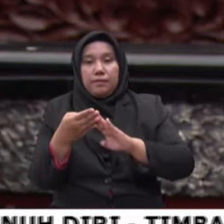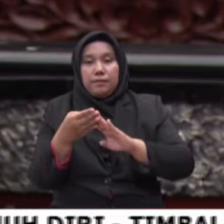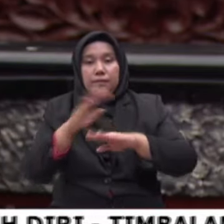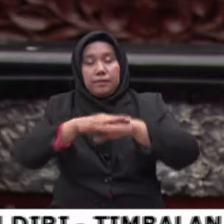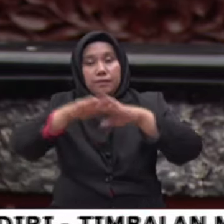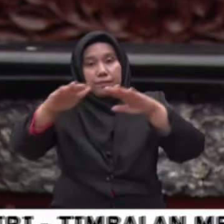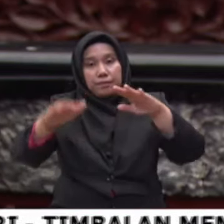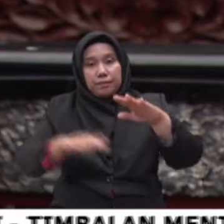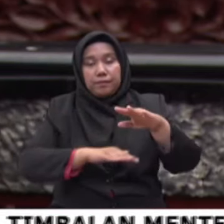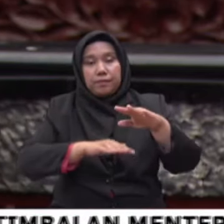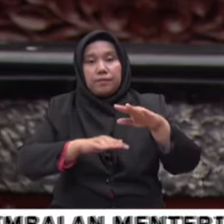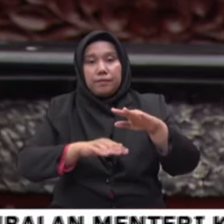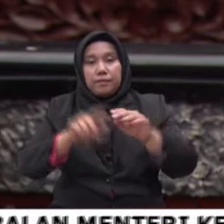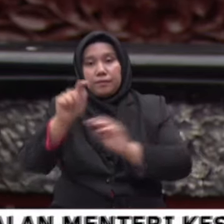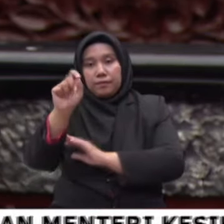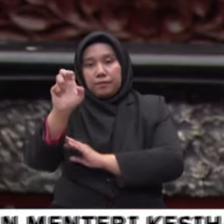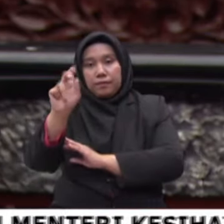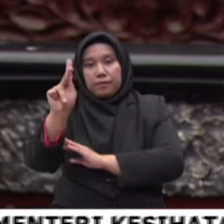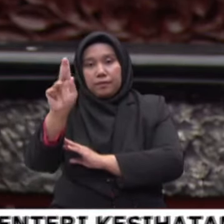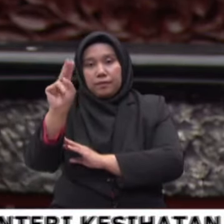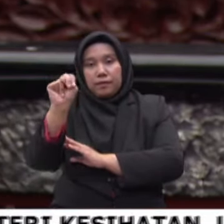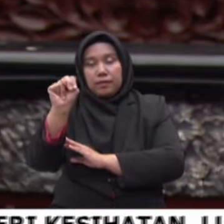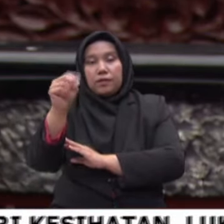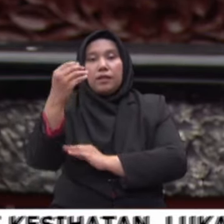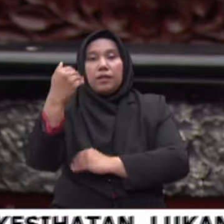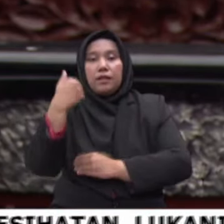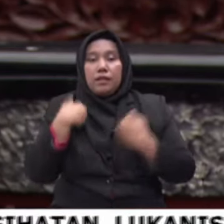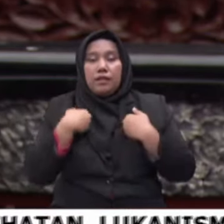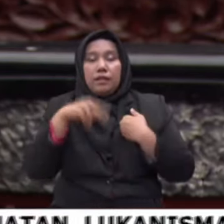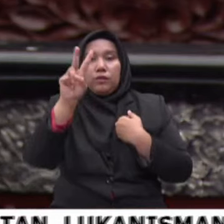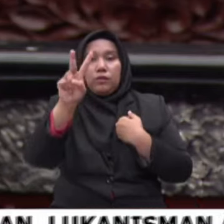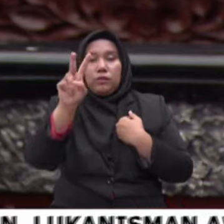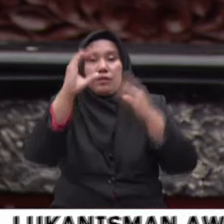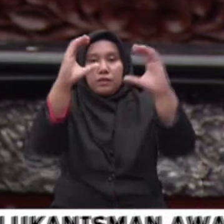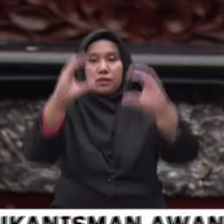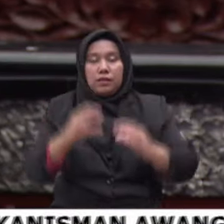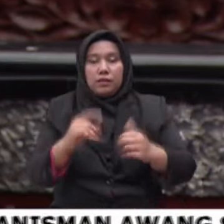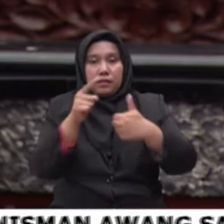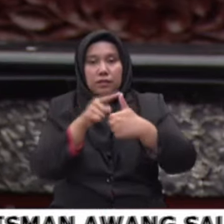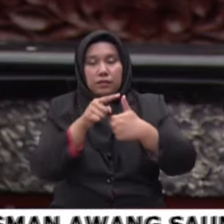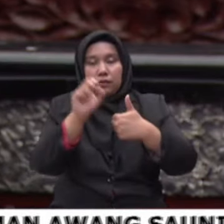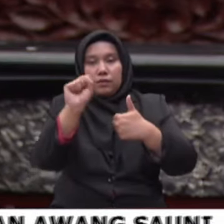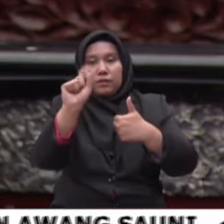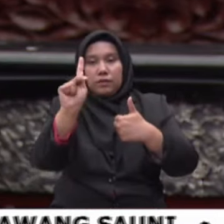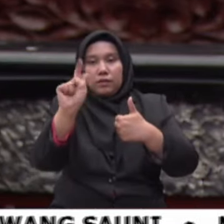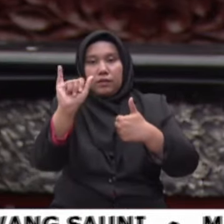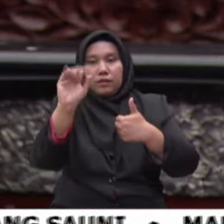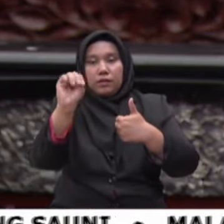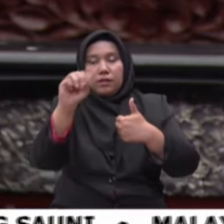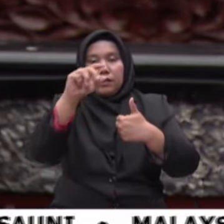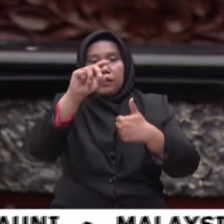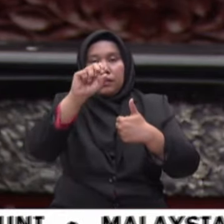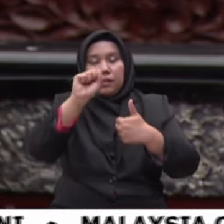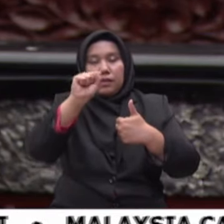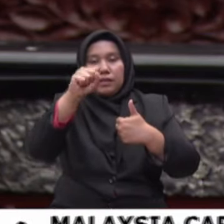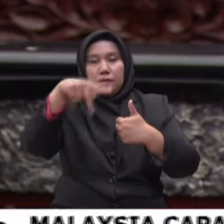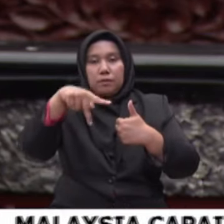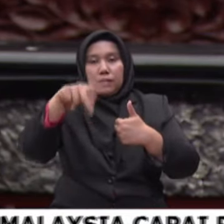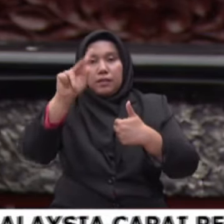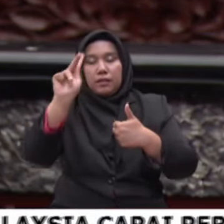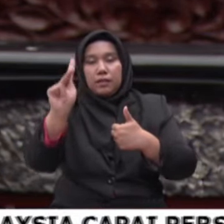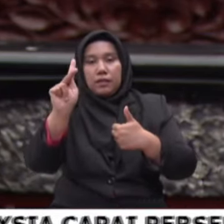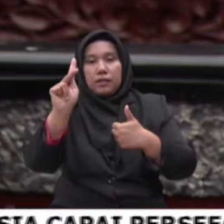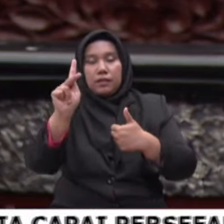Di bawah tekun ini ada dua skim. Skim pertama ialah SPK. Skim